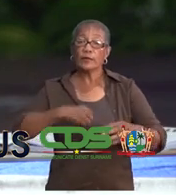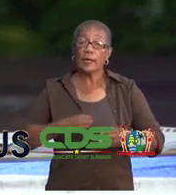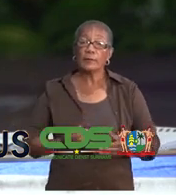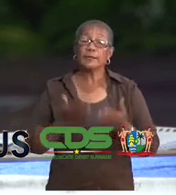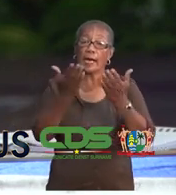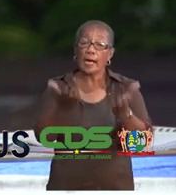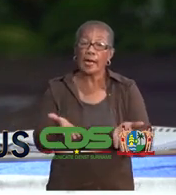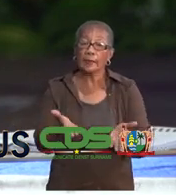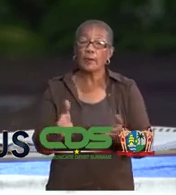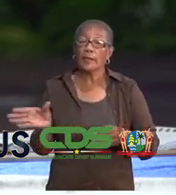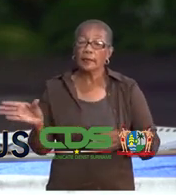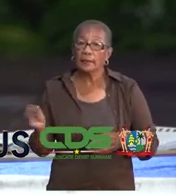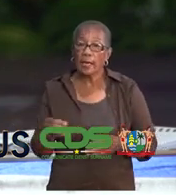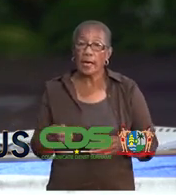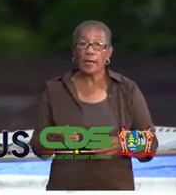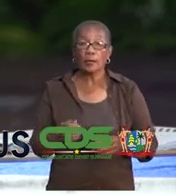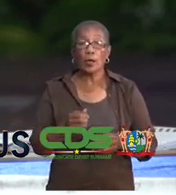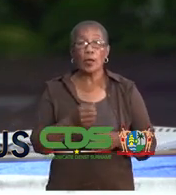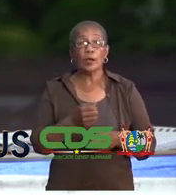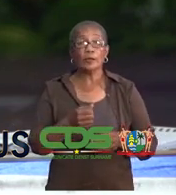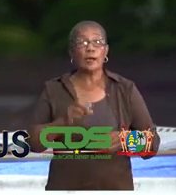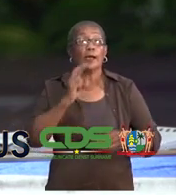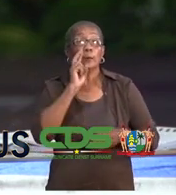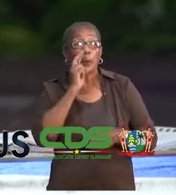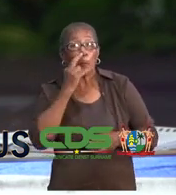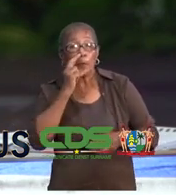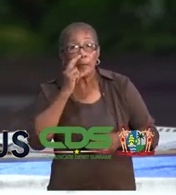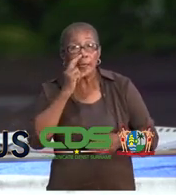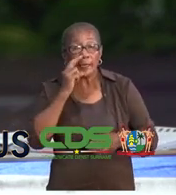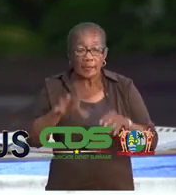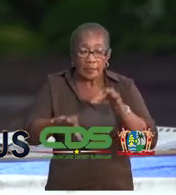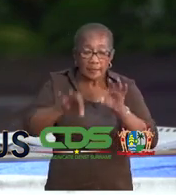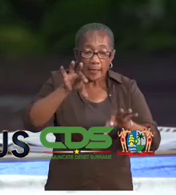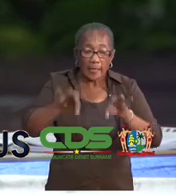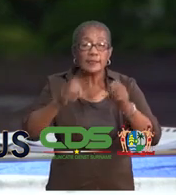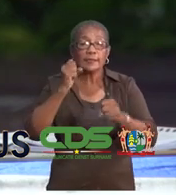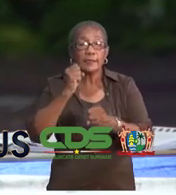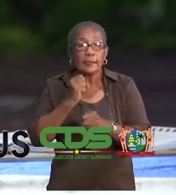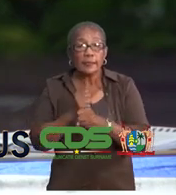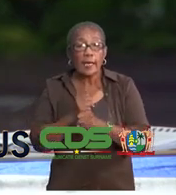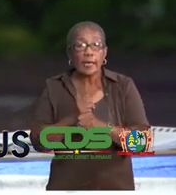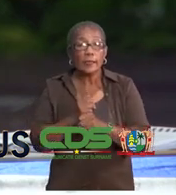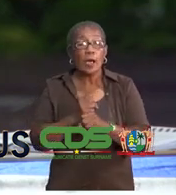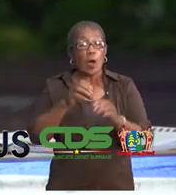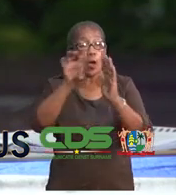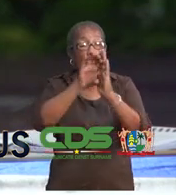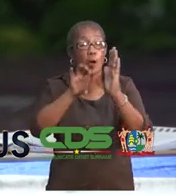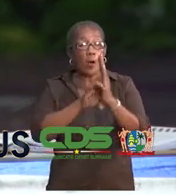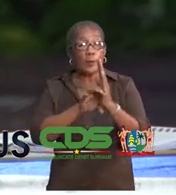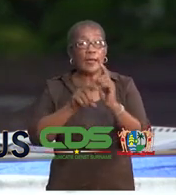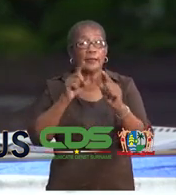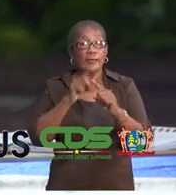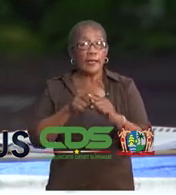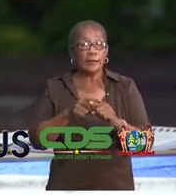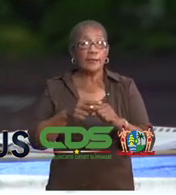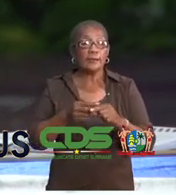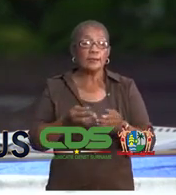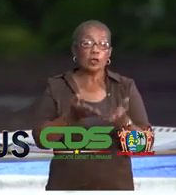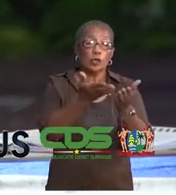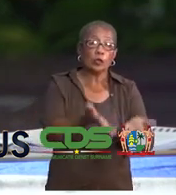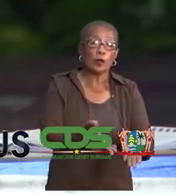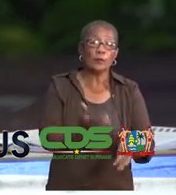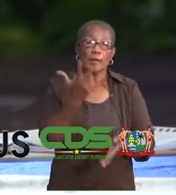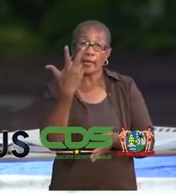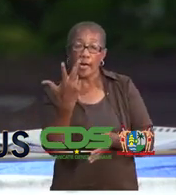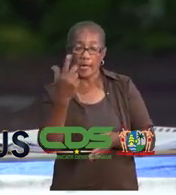aangemeld. Daaruit is een preselectie gedaan door beide landen op basis van criteria. En dat is gedropt naar 8. En nu